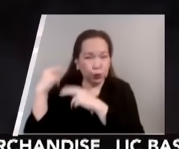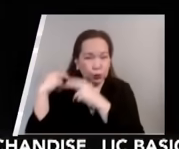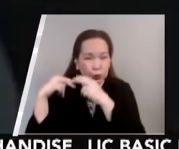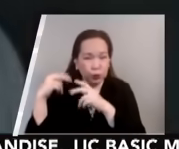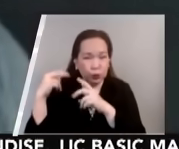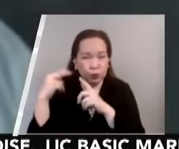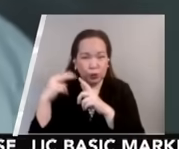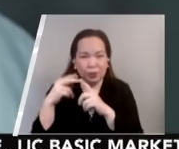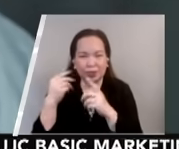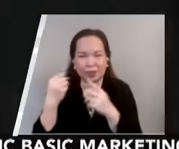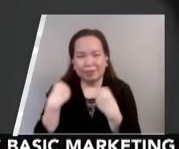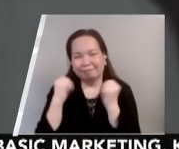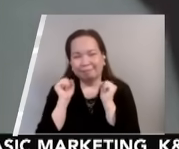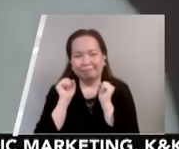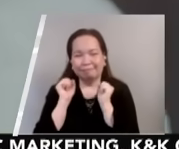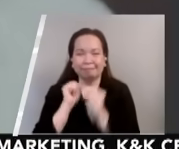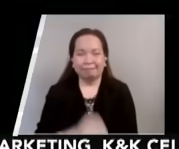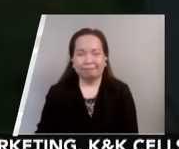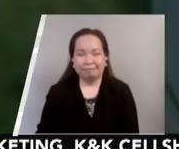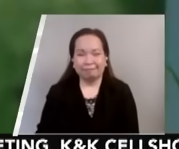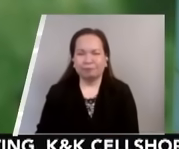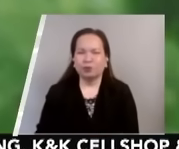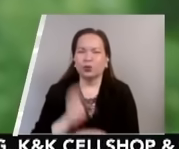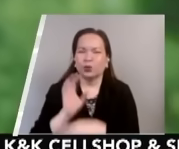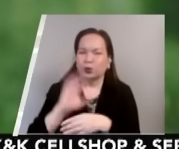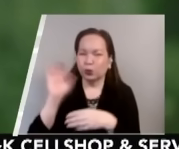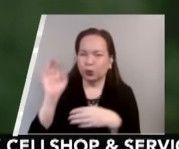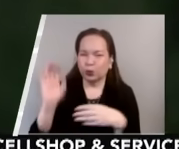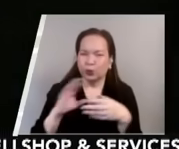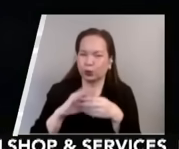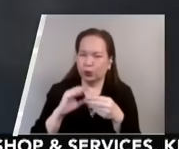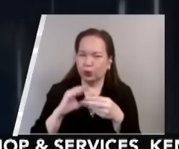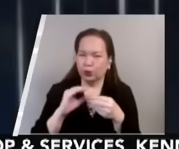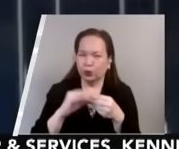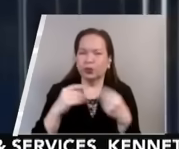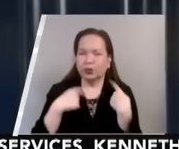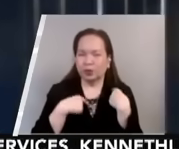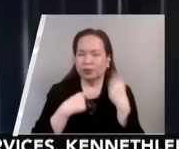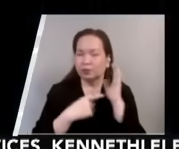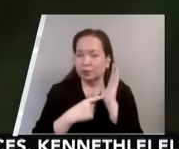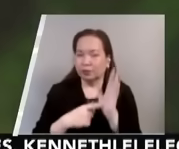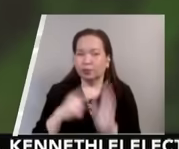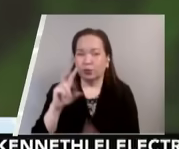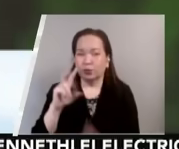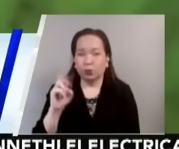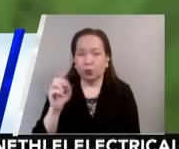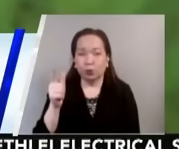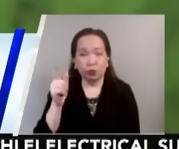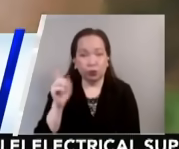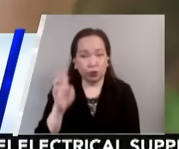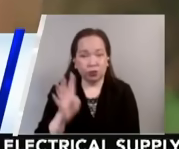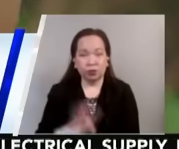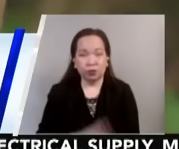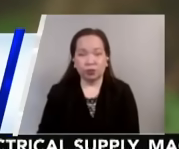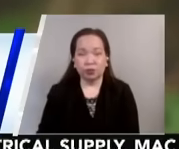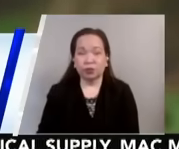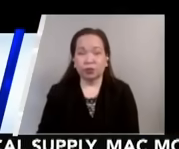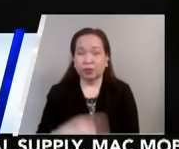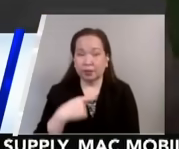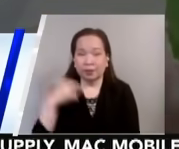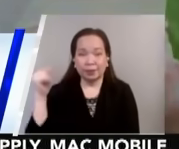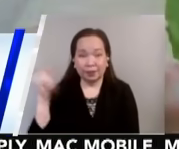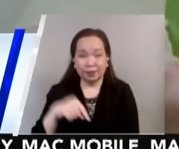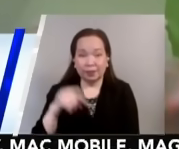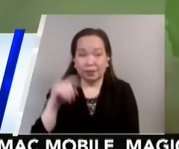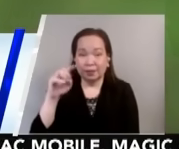serye kumpleto sa rekado sa mga handog ng kapuso network sa 2024 magbabalik si kapuso primetime Queen